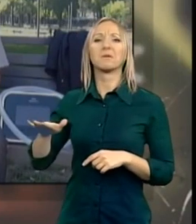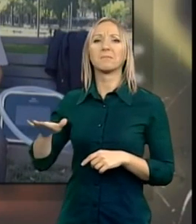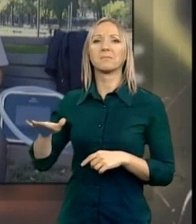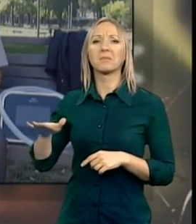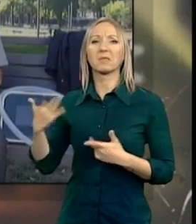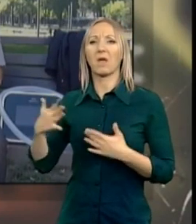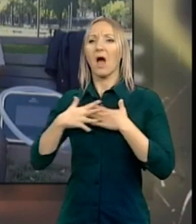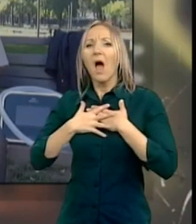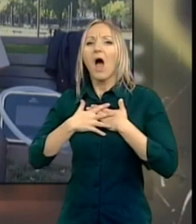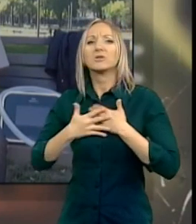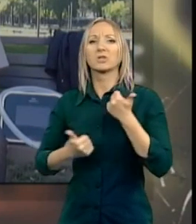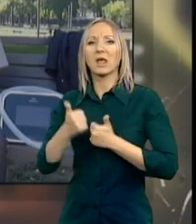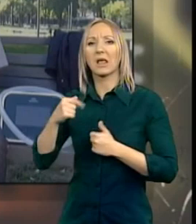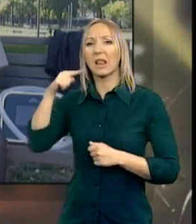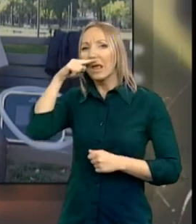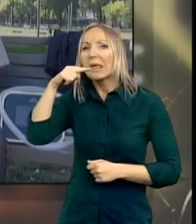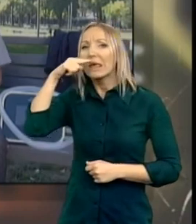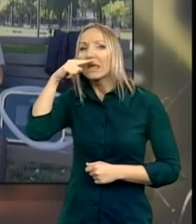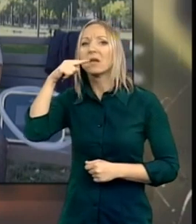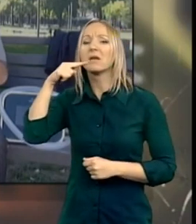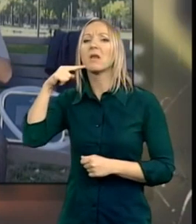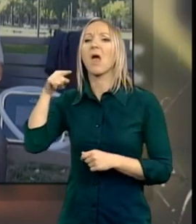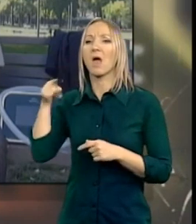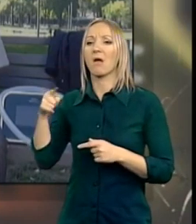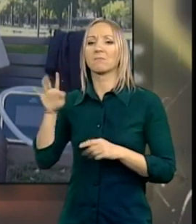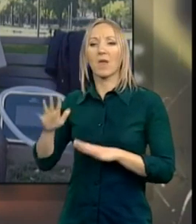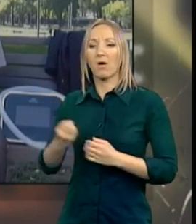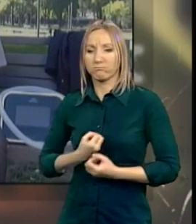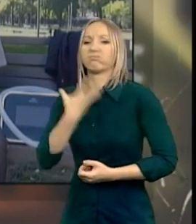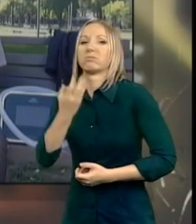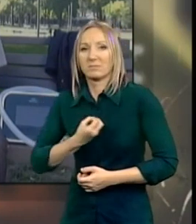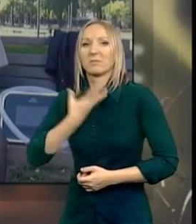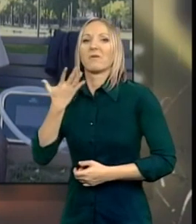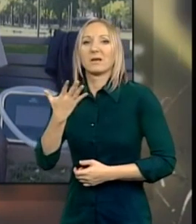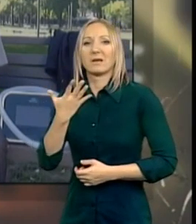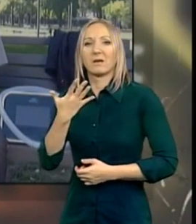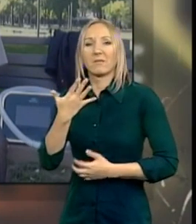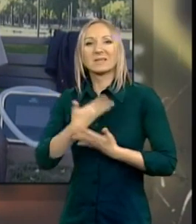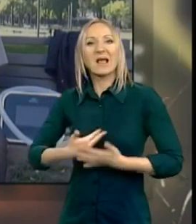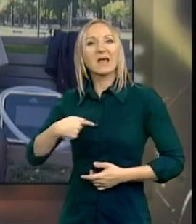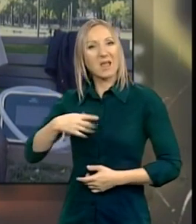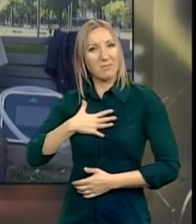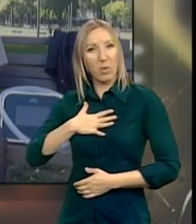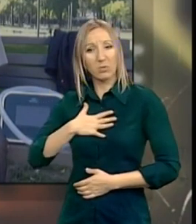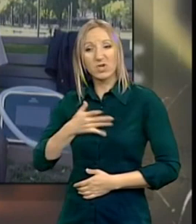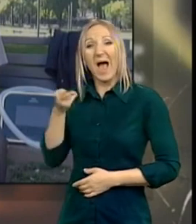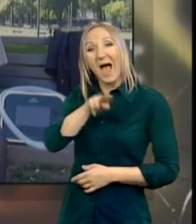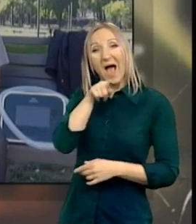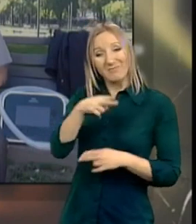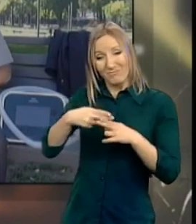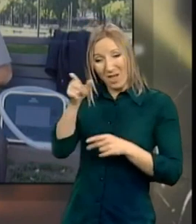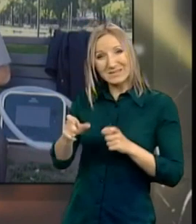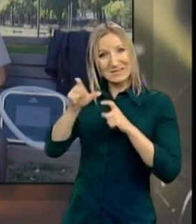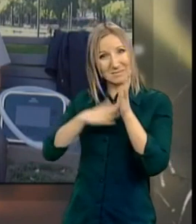kad se nakašlje ili kine, tako izbacuje sekret iz pluća, dok kod spinalne mišićne